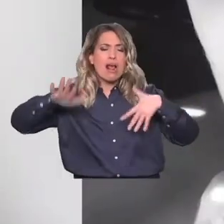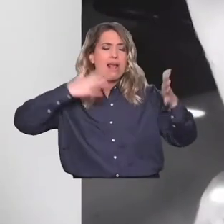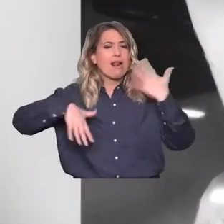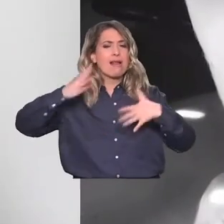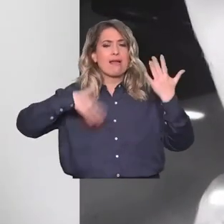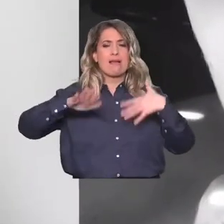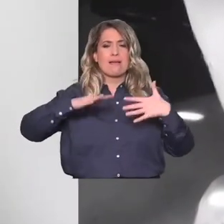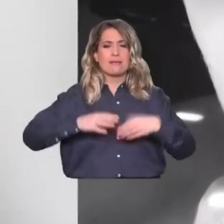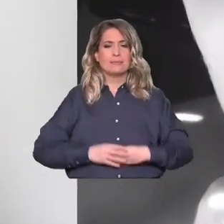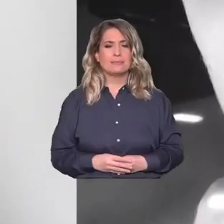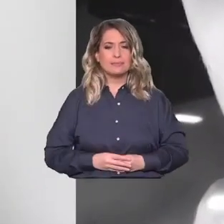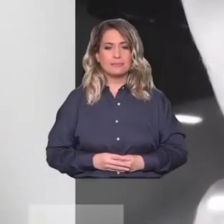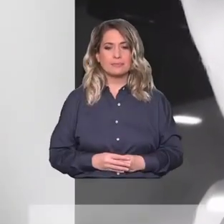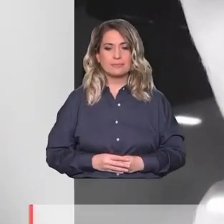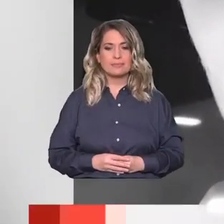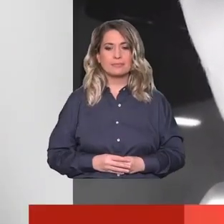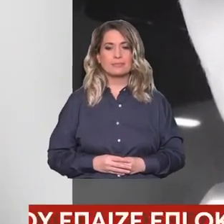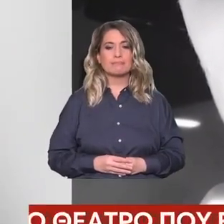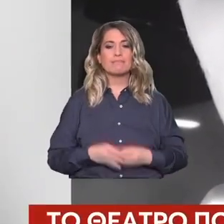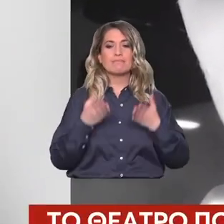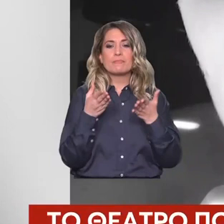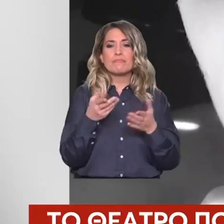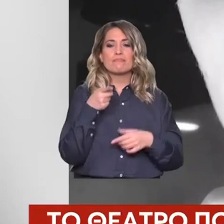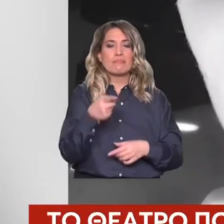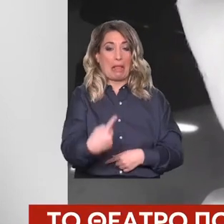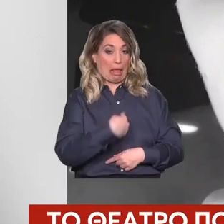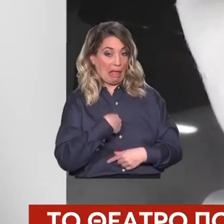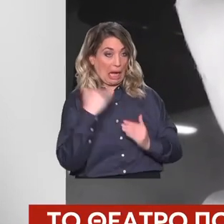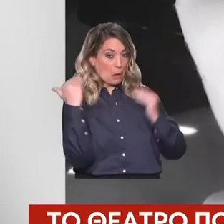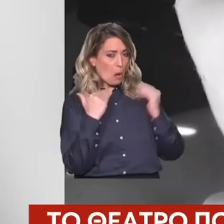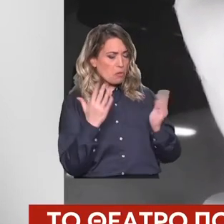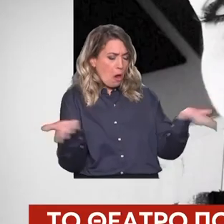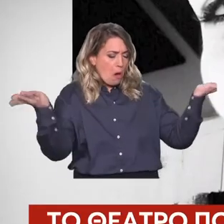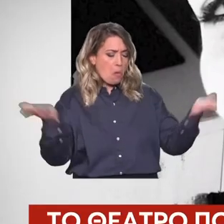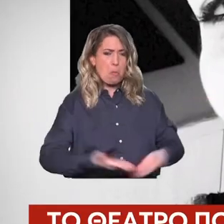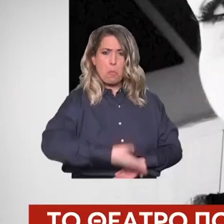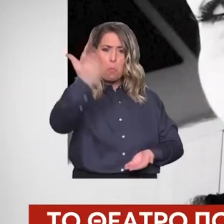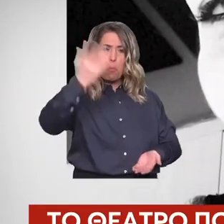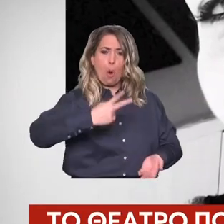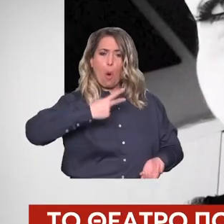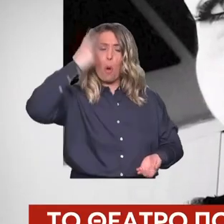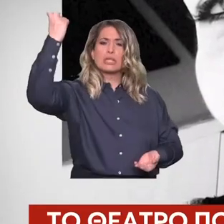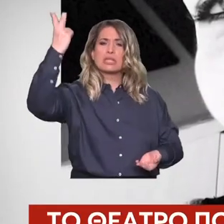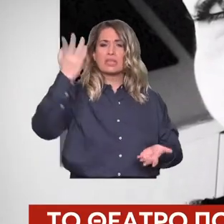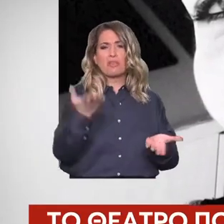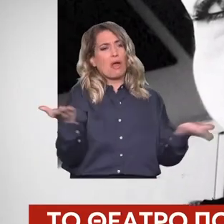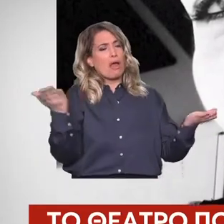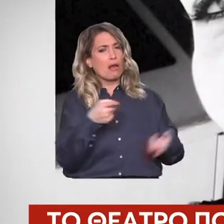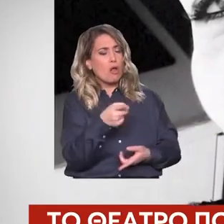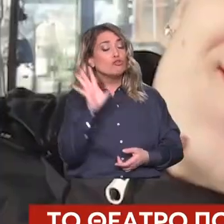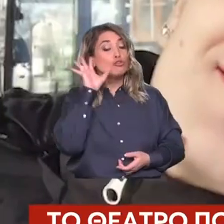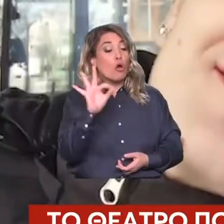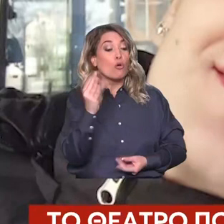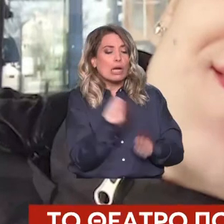Δεν με απασχολεί αν με θεωρεί η αστυνομία ύποπτο για κάποιο λόγο. Ας κάνει ό,τι σκοπεύει καλύτερο για να βρεθεί η